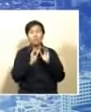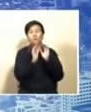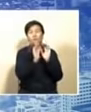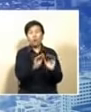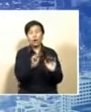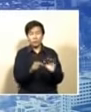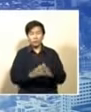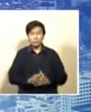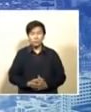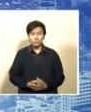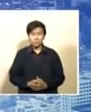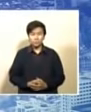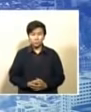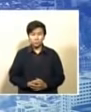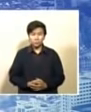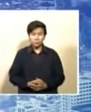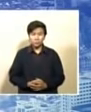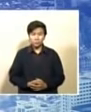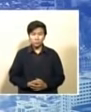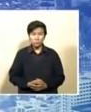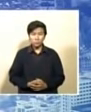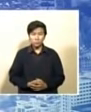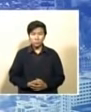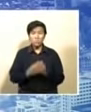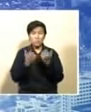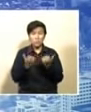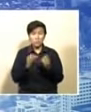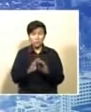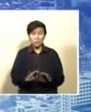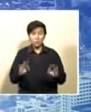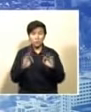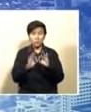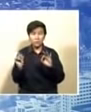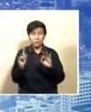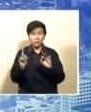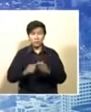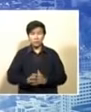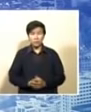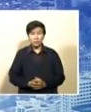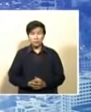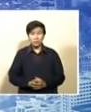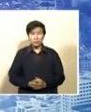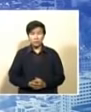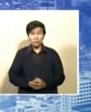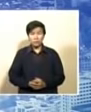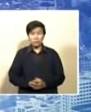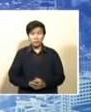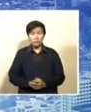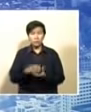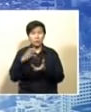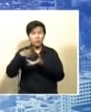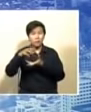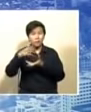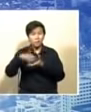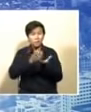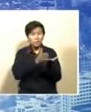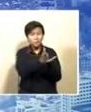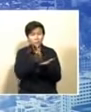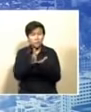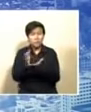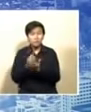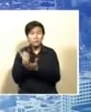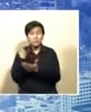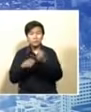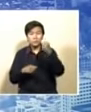มีประเด็นที่จะนำเสนอนะครับอยู่ประมาณ3ด้านนะครับ2ด้านนะครับ3ด้านครับรวมถึงเรื่อง